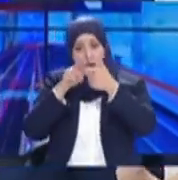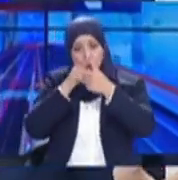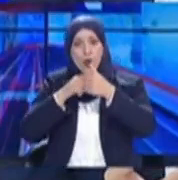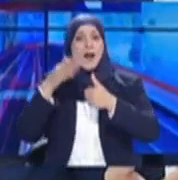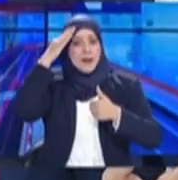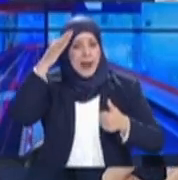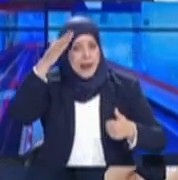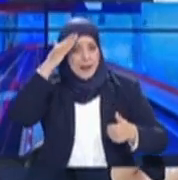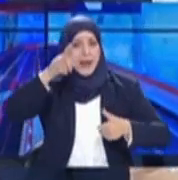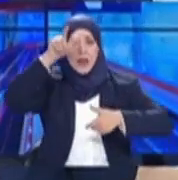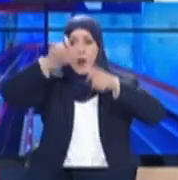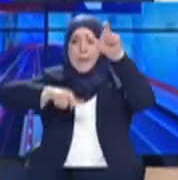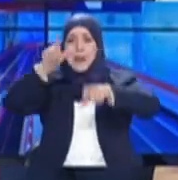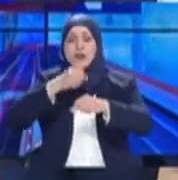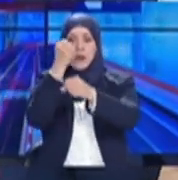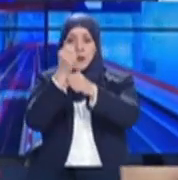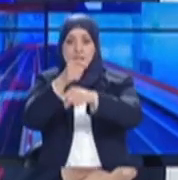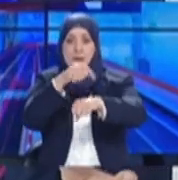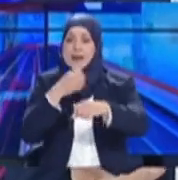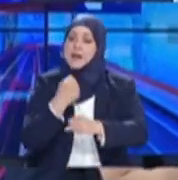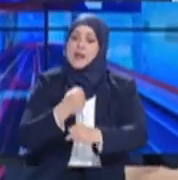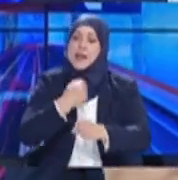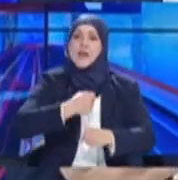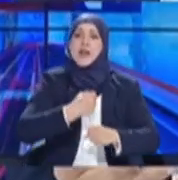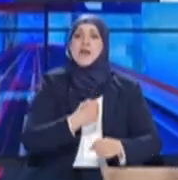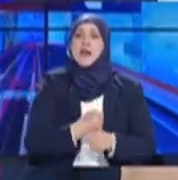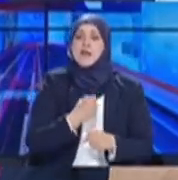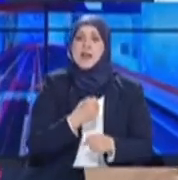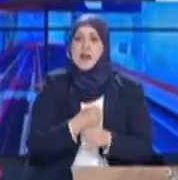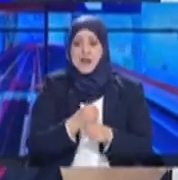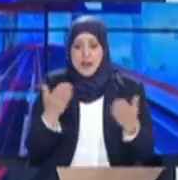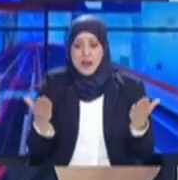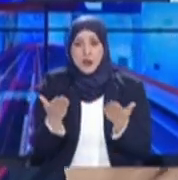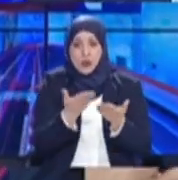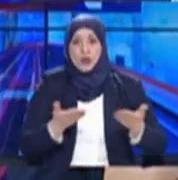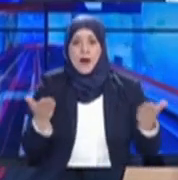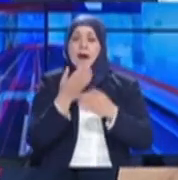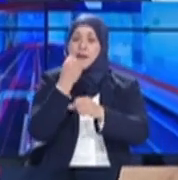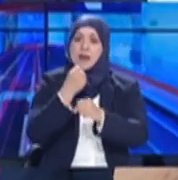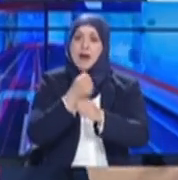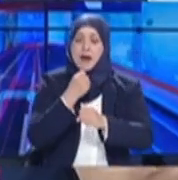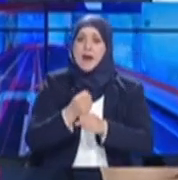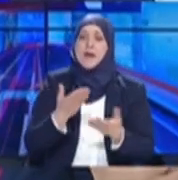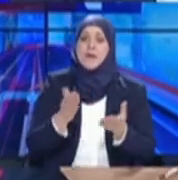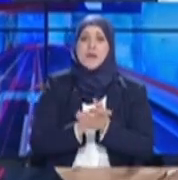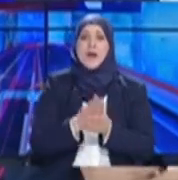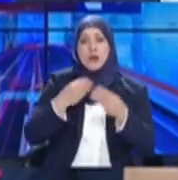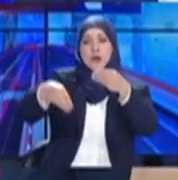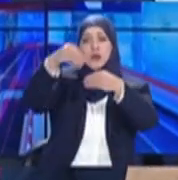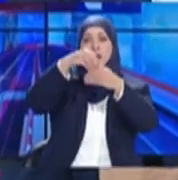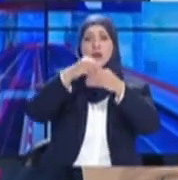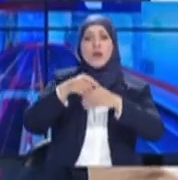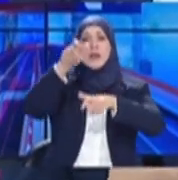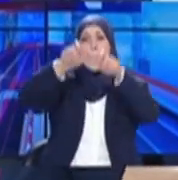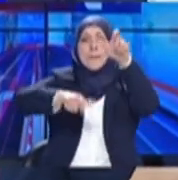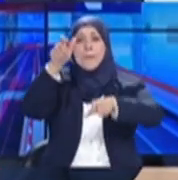في الوقت الحالي موجودين الشيخ يعني موجودين وقاعدين يقوموا اه بمهمه اضافيا عون النظافه